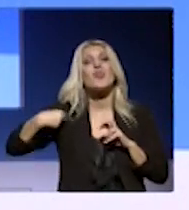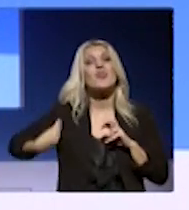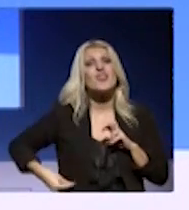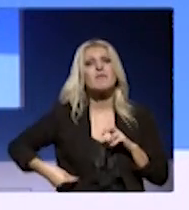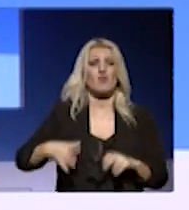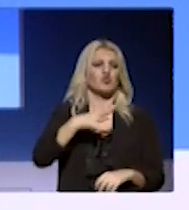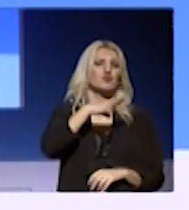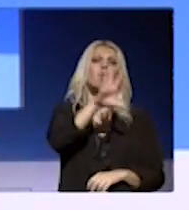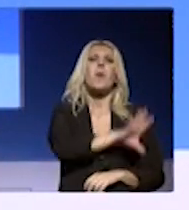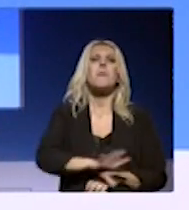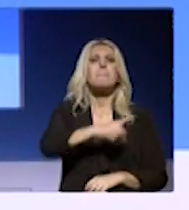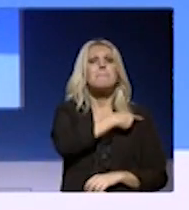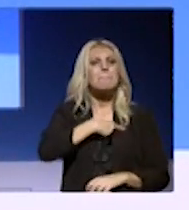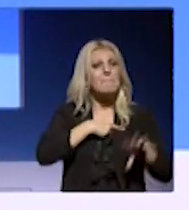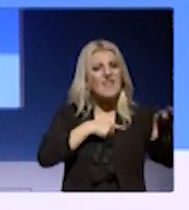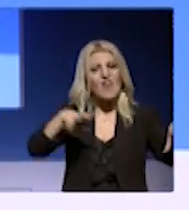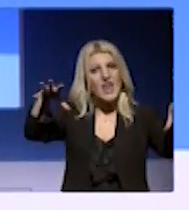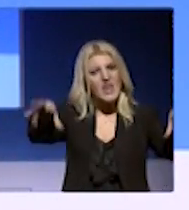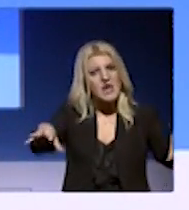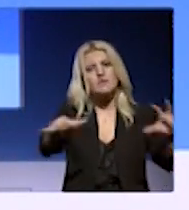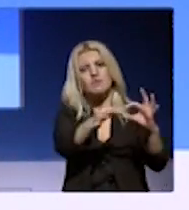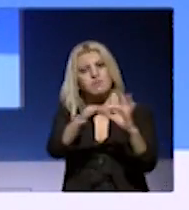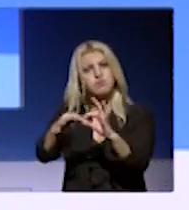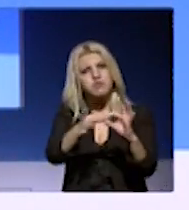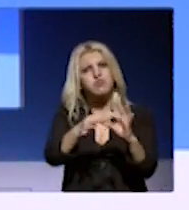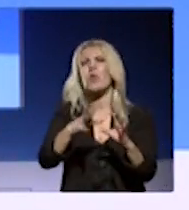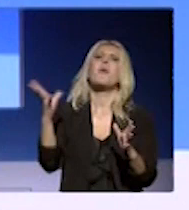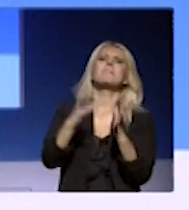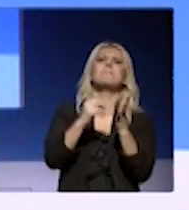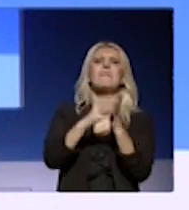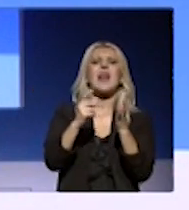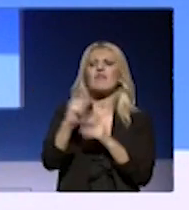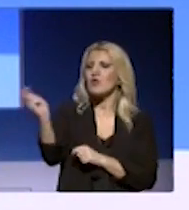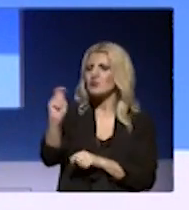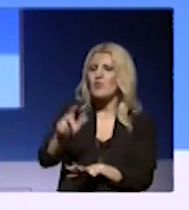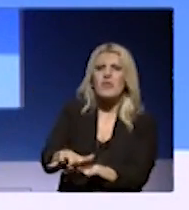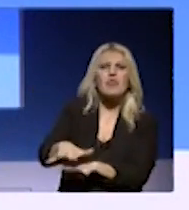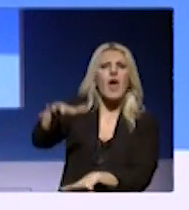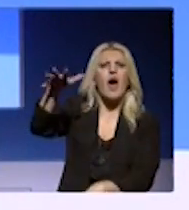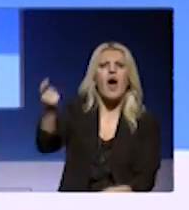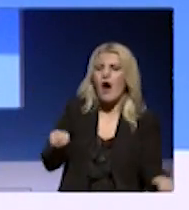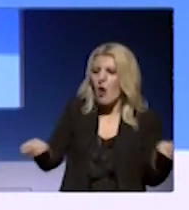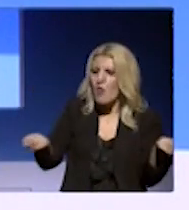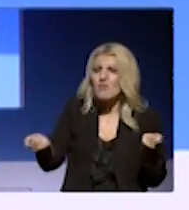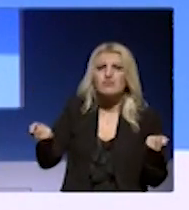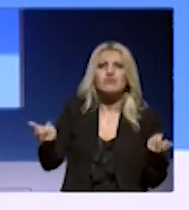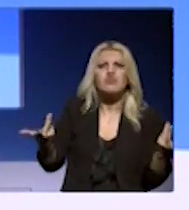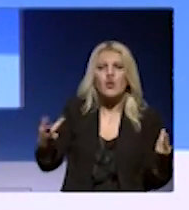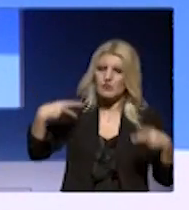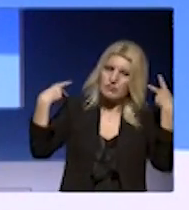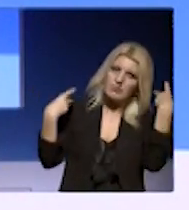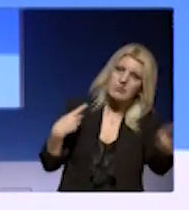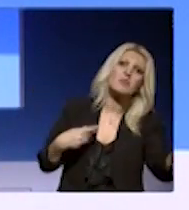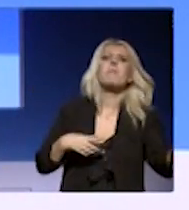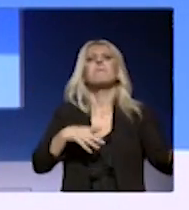χάρη, το ζήτημα της διαχείρισης των απορριμμάτων αποτελεί περιφερειακή αρμοδιότητα. Και χαίρομαι πραγματικά, διότι και ο